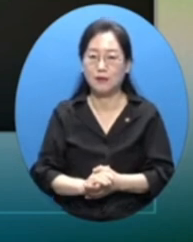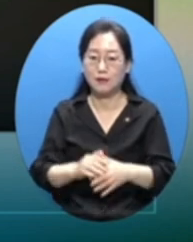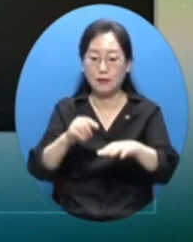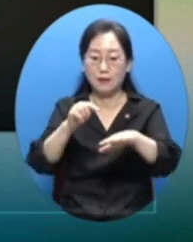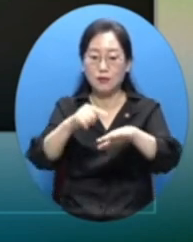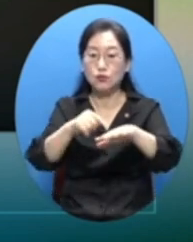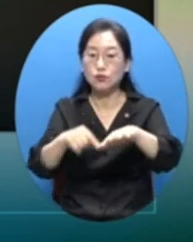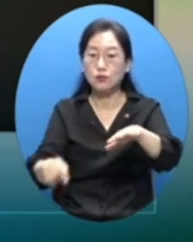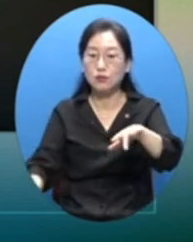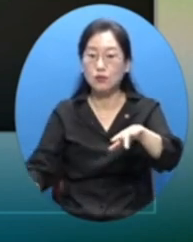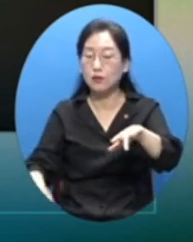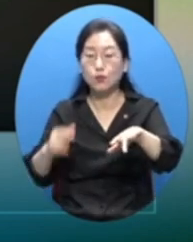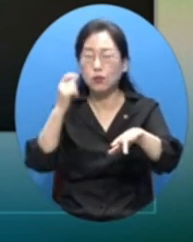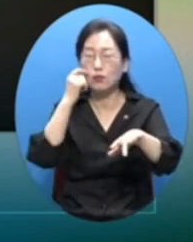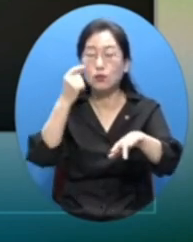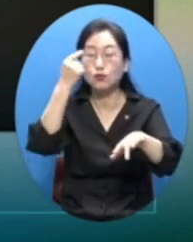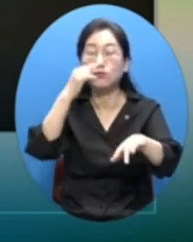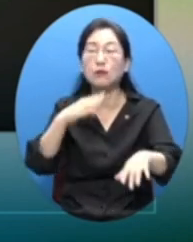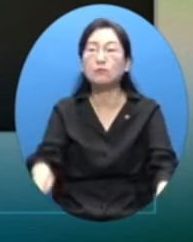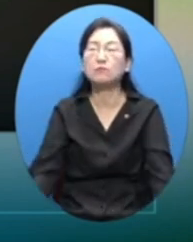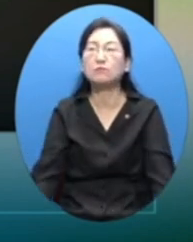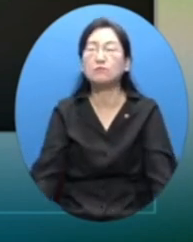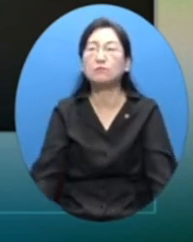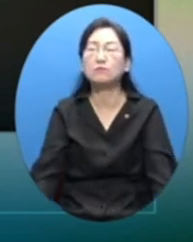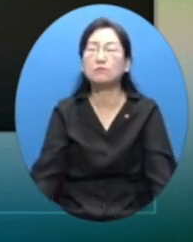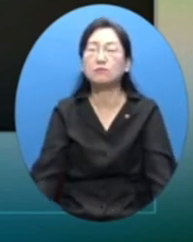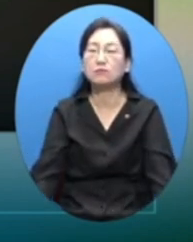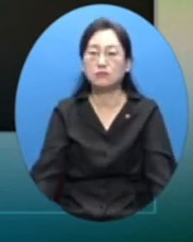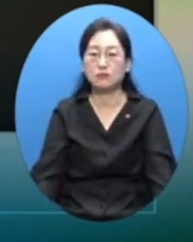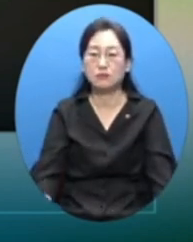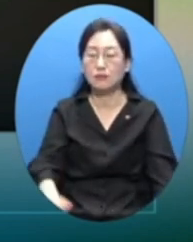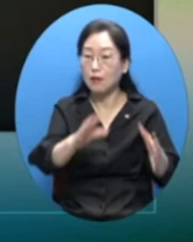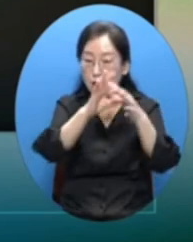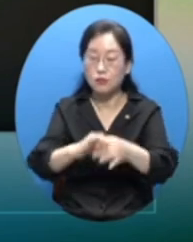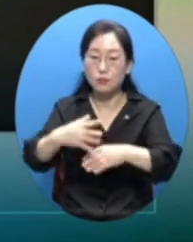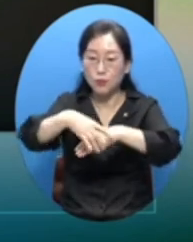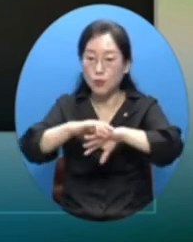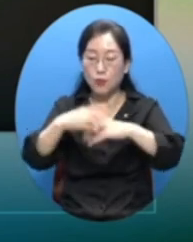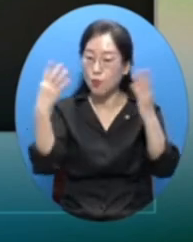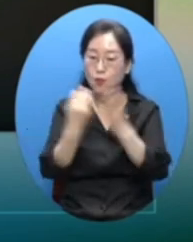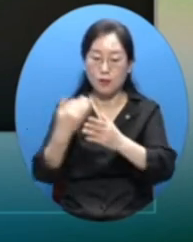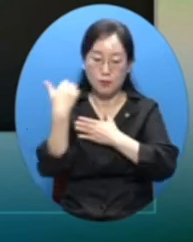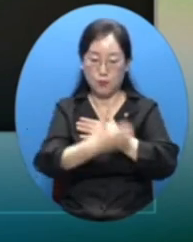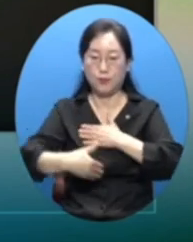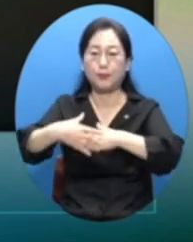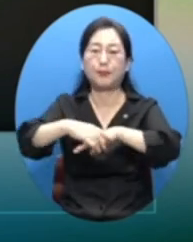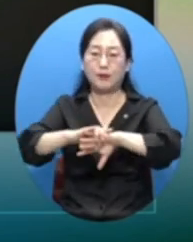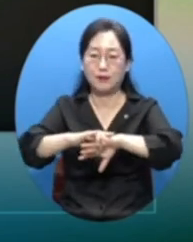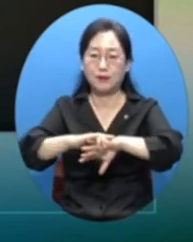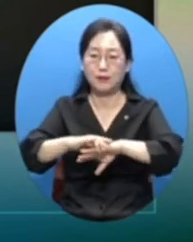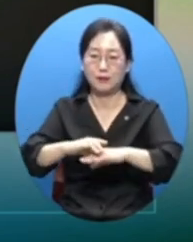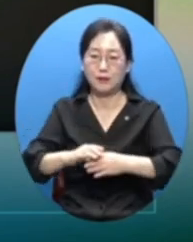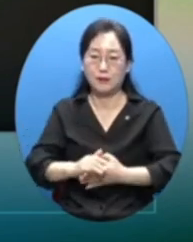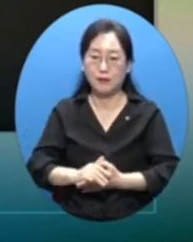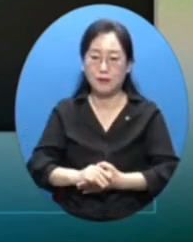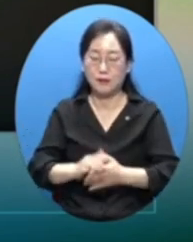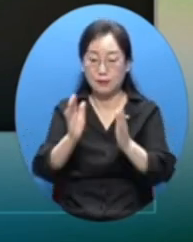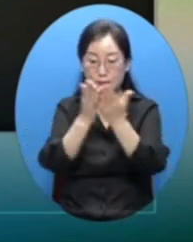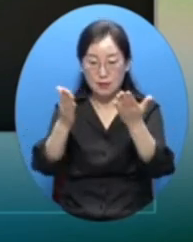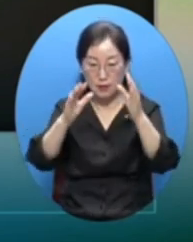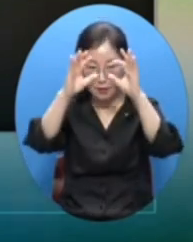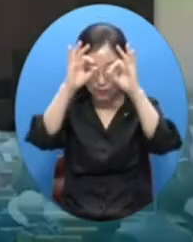손가락도 움직일 수 없이 그냥 눈만 껌뻑껌뻑하고 있어야 되는 완전 마비 상태에 됐는데 그 책을